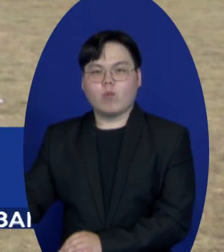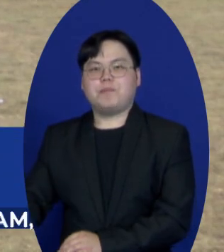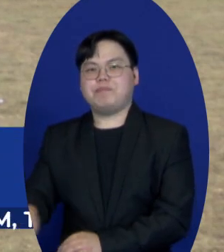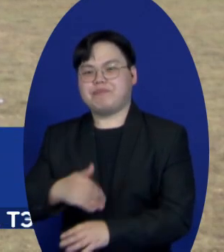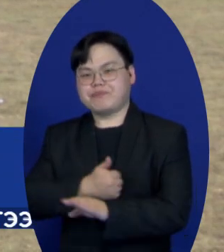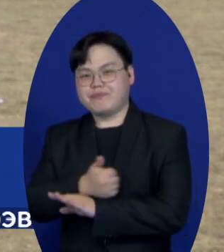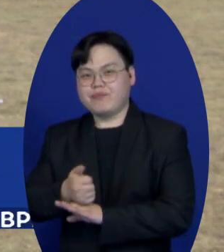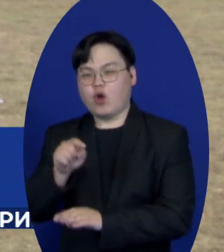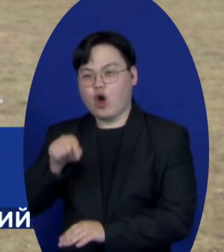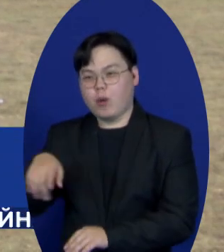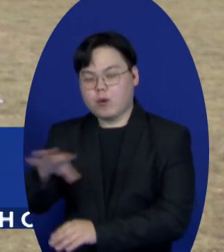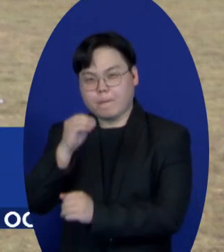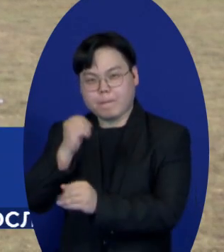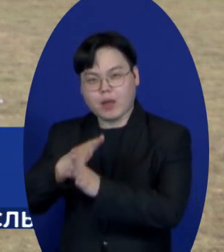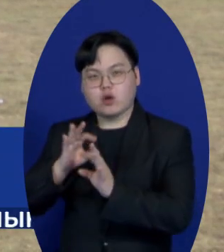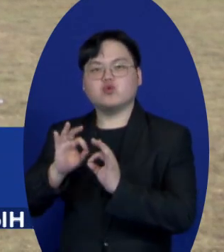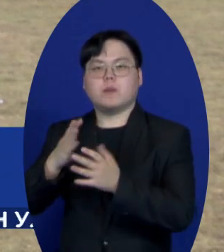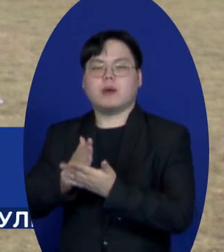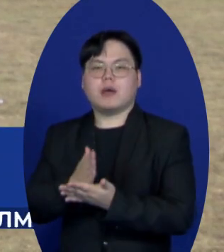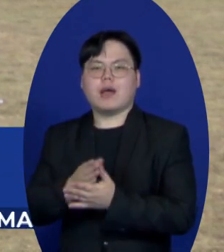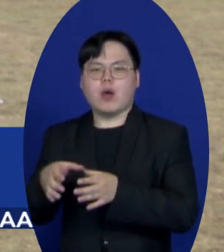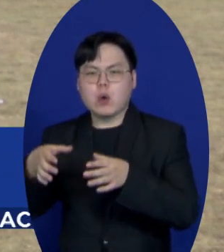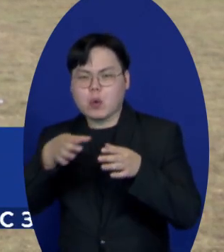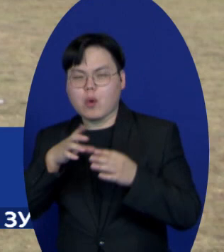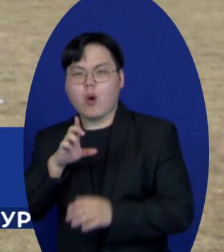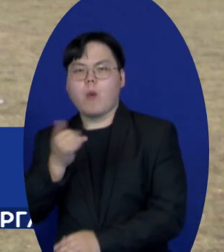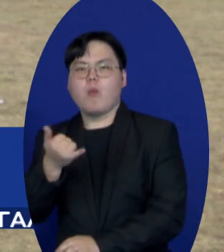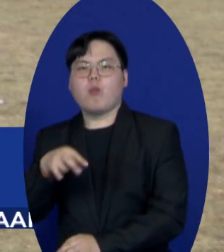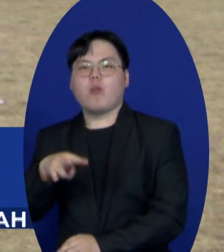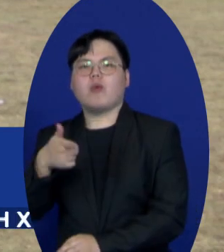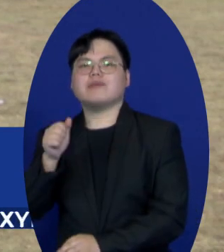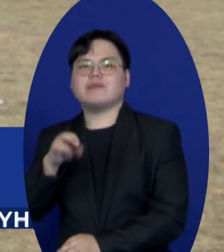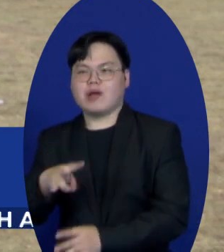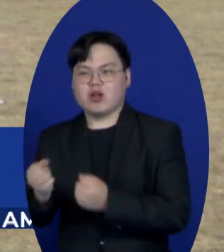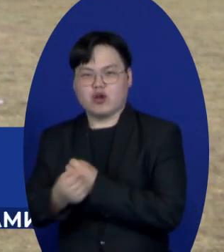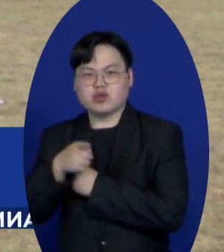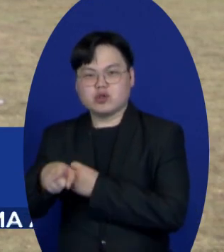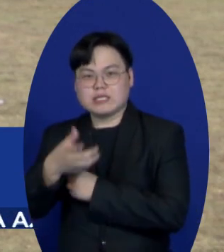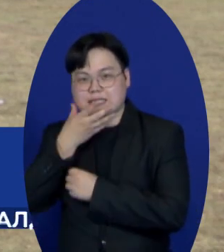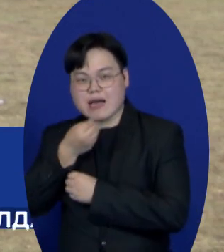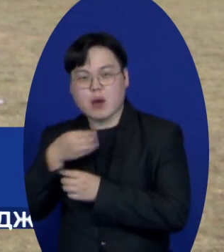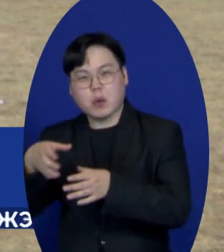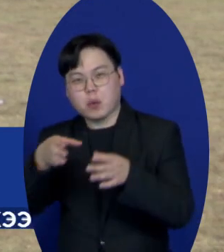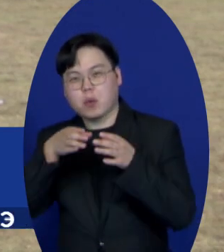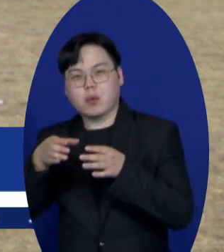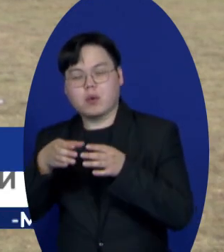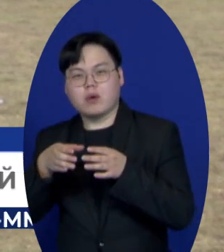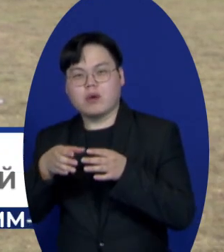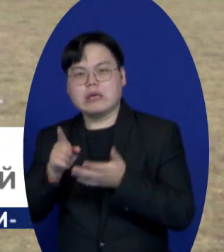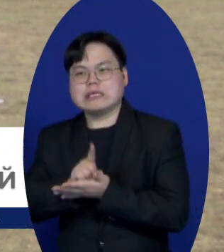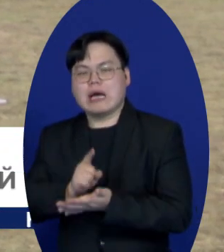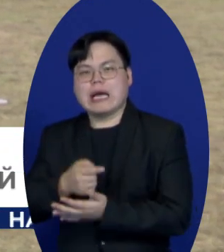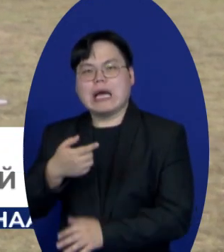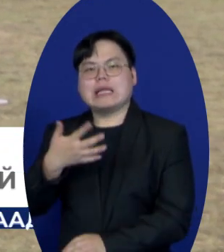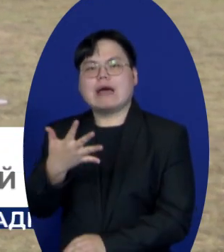шиг байна. Энэ бүс нутагт, энэ айргны бүс нутагт булганчууд энийгээ сайхан хийж бий болгож эхэлж байна. Аавал тав удаатай бодлоо